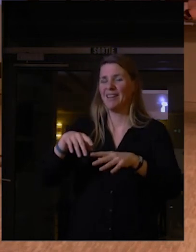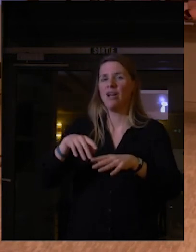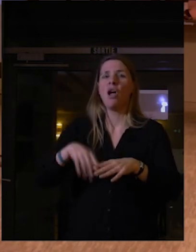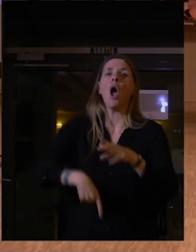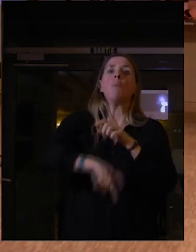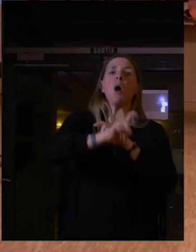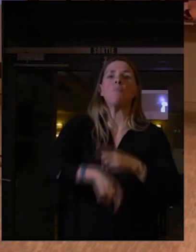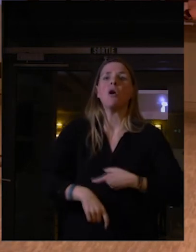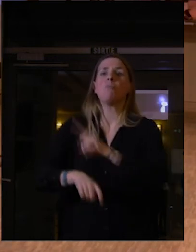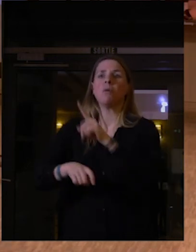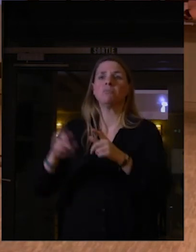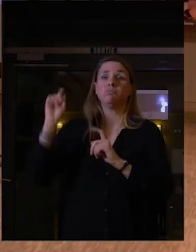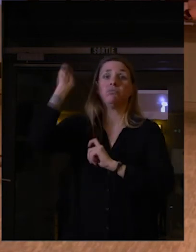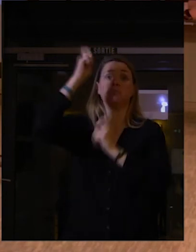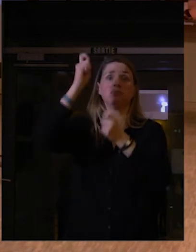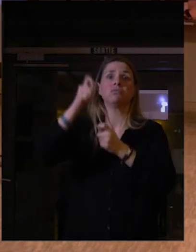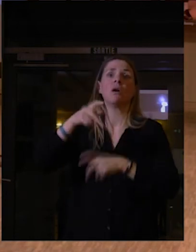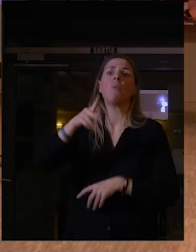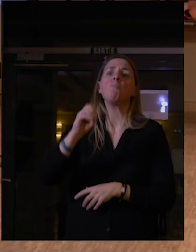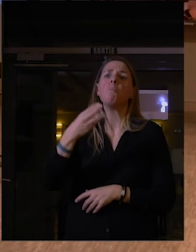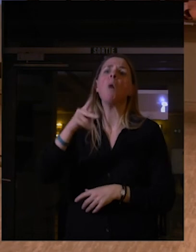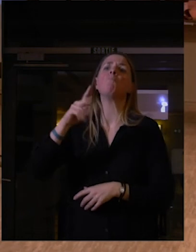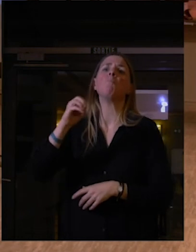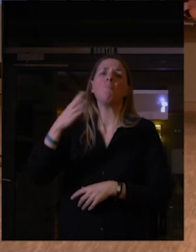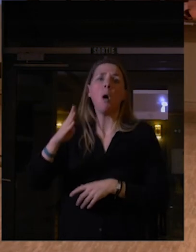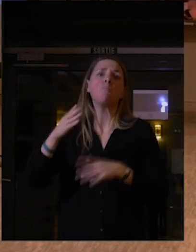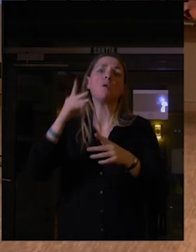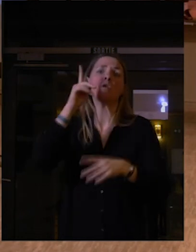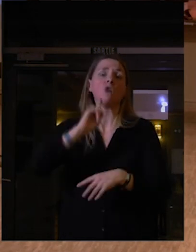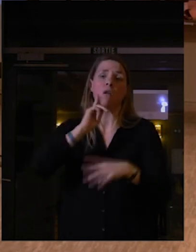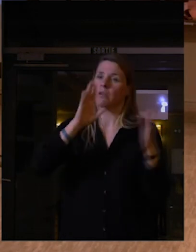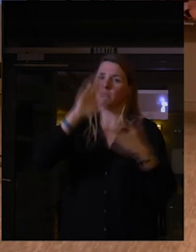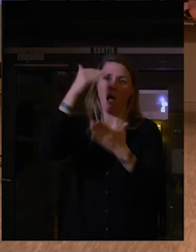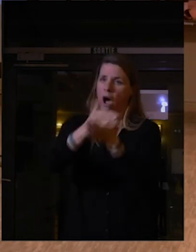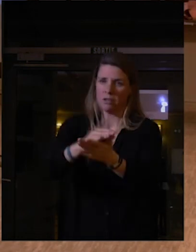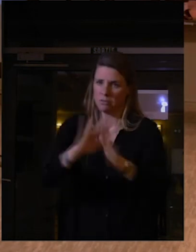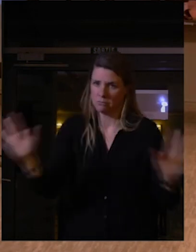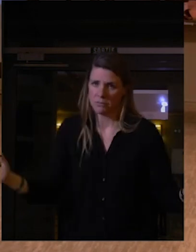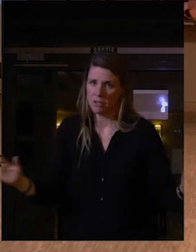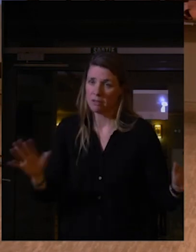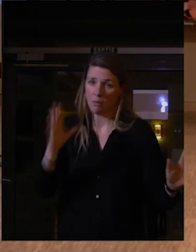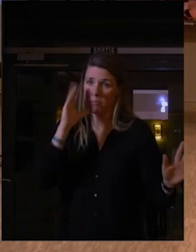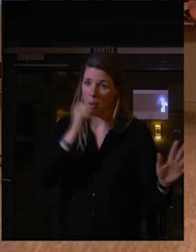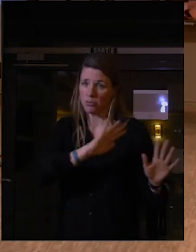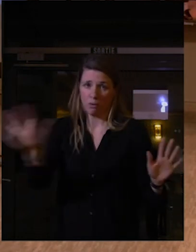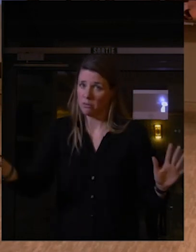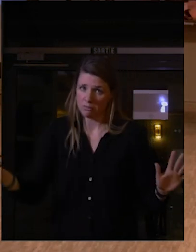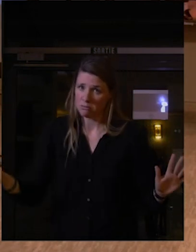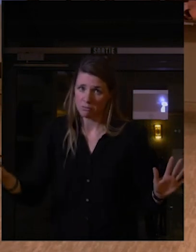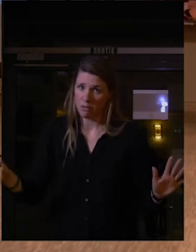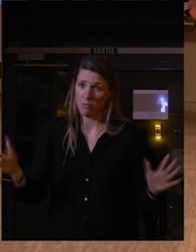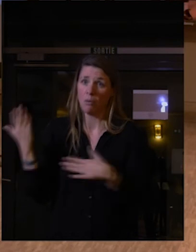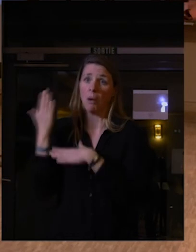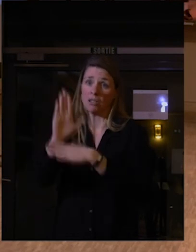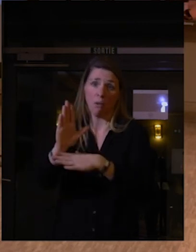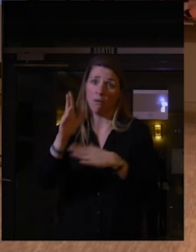90, au début des années 2000, il n'y avait pas besoin des pom-pom girls, et je pense qu'ils pourraient arrêter de mettre des pom-pom girls. Ça aussi, c'est, on